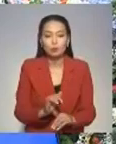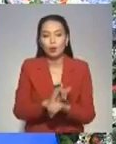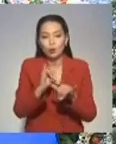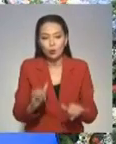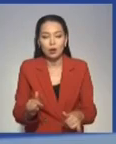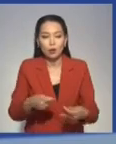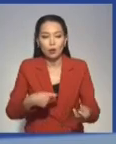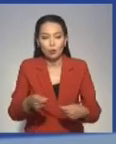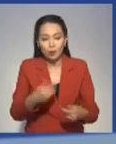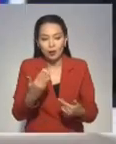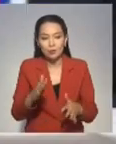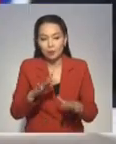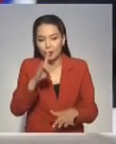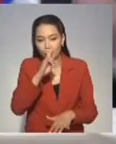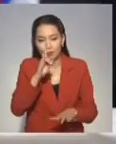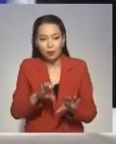пропускную способность нефтепроводов.